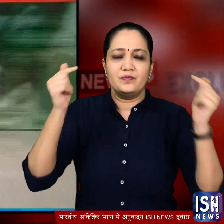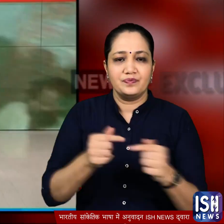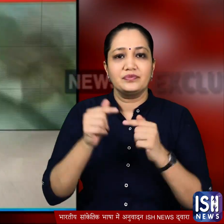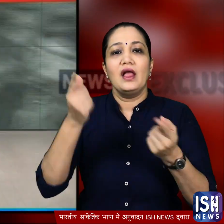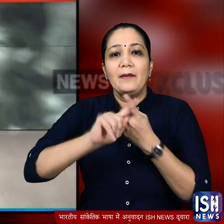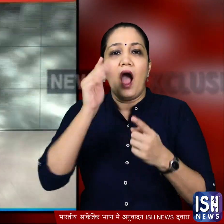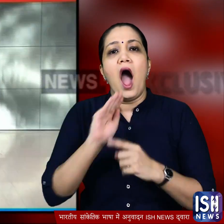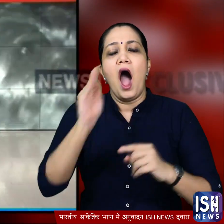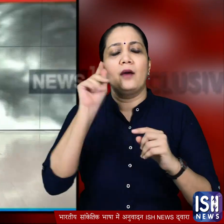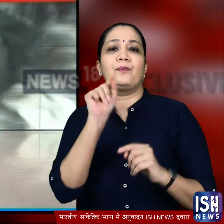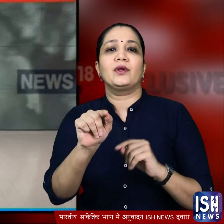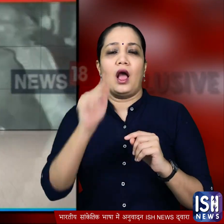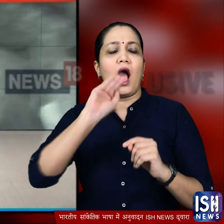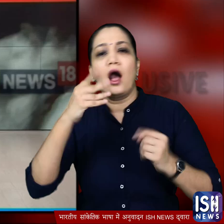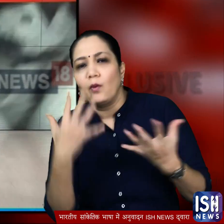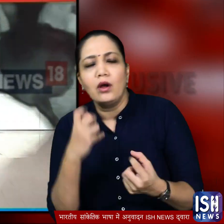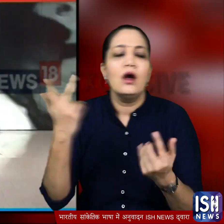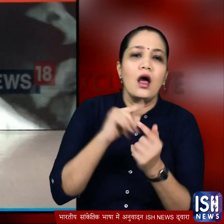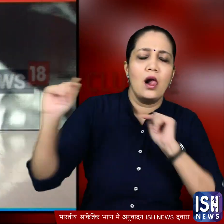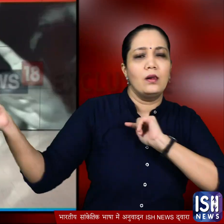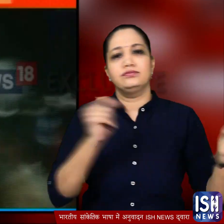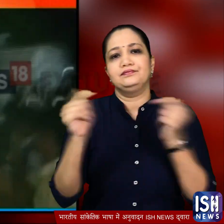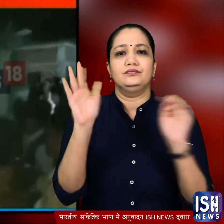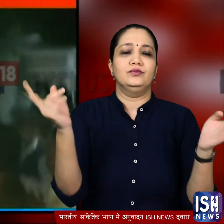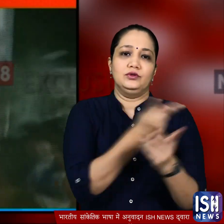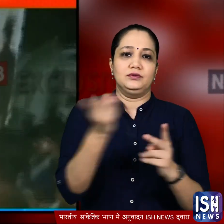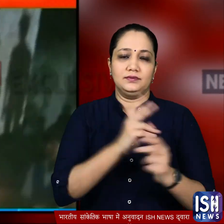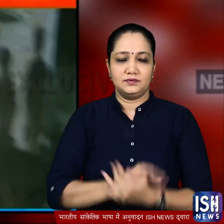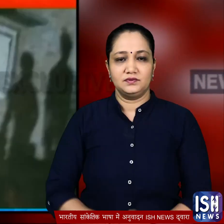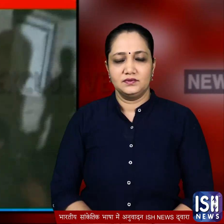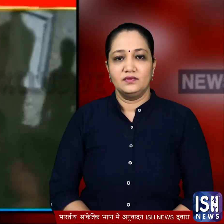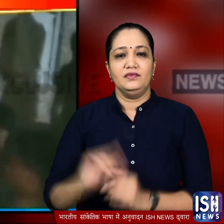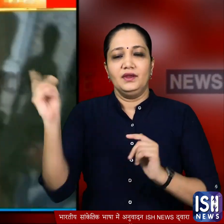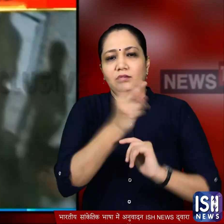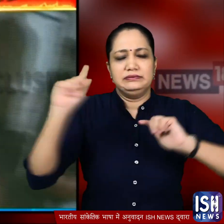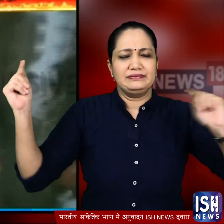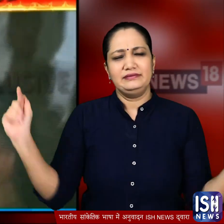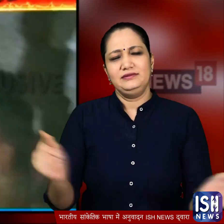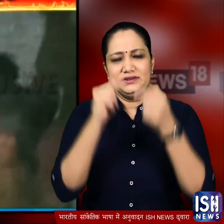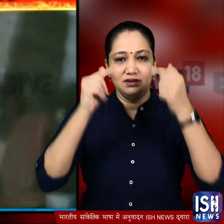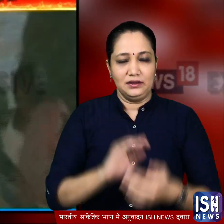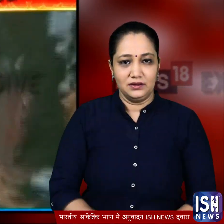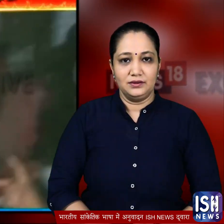पर बारातियों और लड़की के घर वालों के बीच विवाद हुआ, जिसके बाद दोनों पक्ष भिड़ गए।